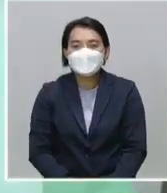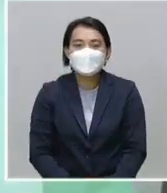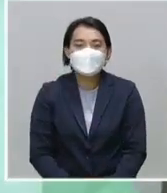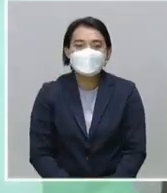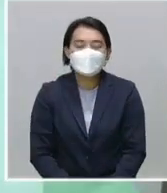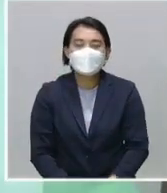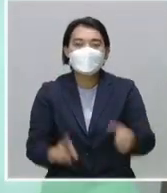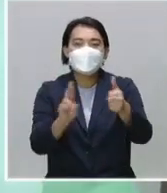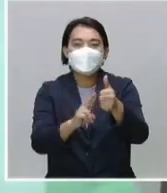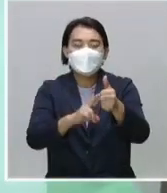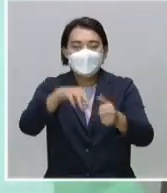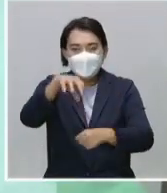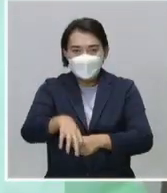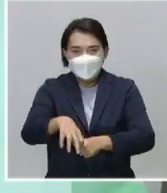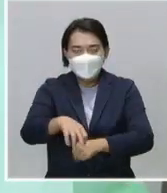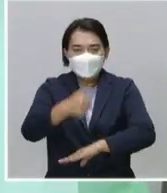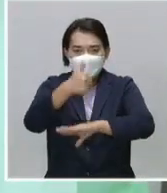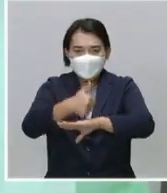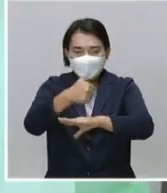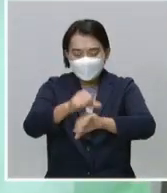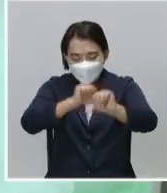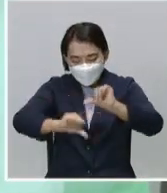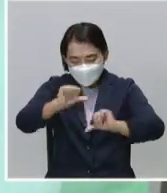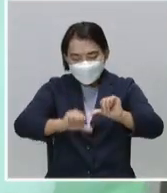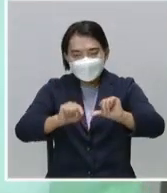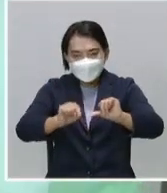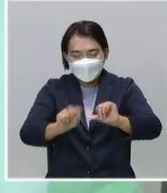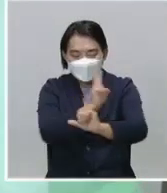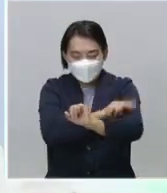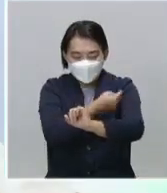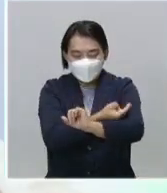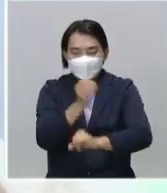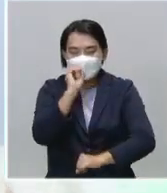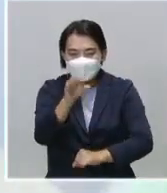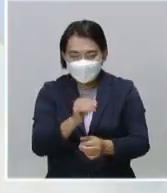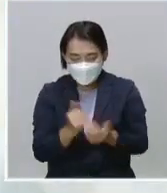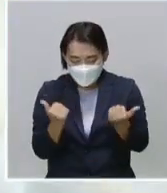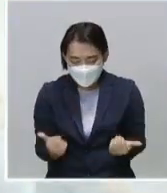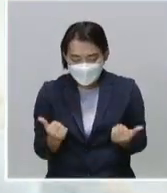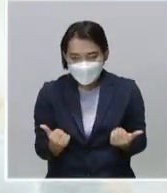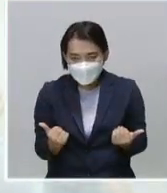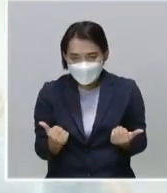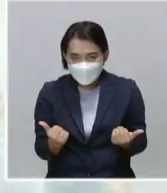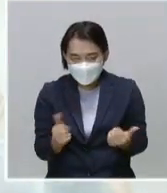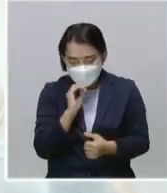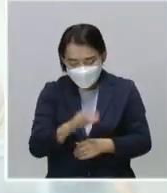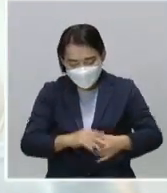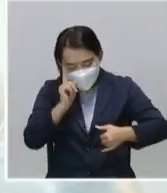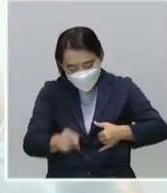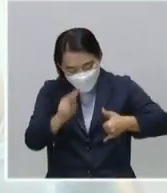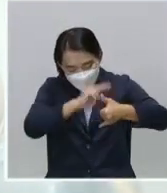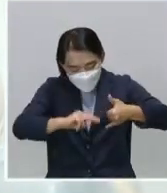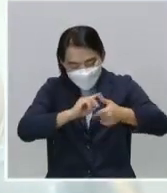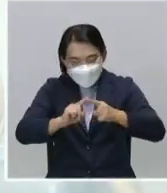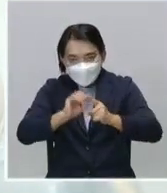อธิบดีกรมวิทยาศาสตร์การแพทย์ก็กล่าวเพิ่มเติมด้วยนะครับว่าถึงขณะนี้ยังไม่มีหน่วยงานไหนบอกว่าจำเป็นต้องตรวจภูมิคุ้มกัน